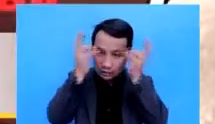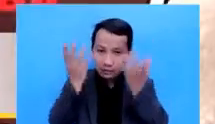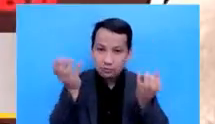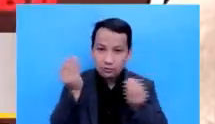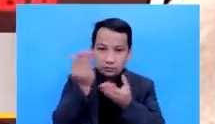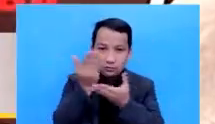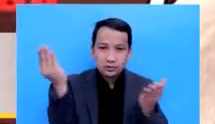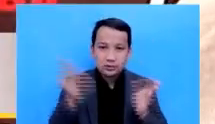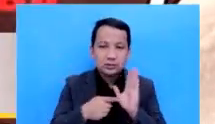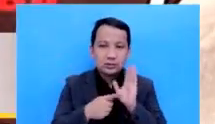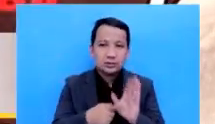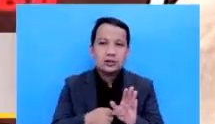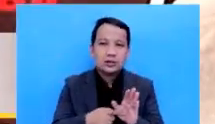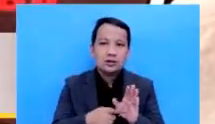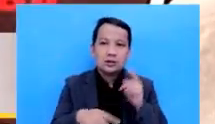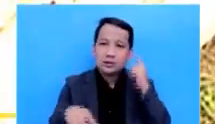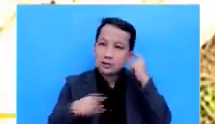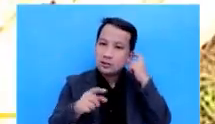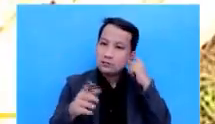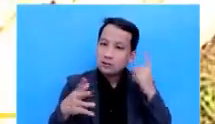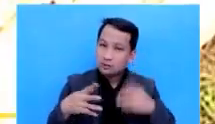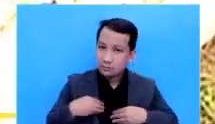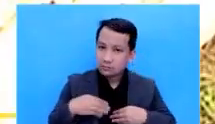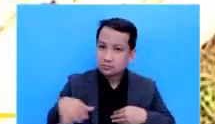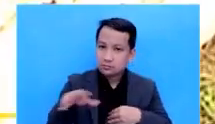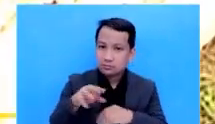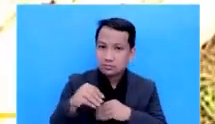ipakita na na-accept na sa market.